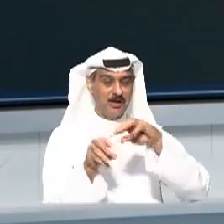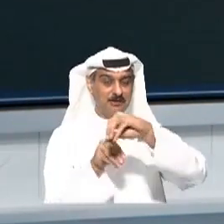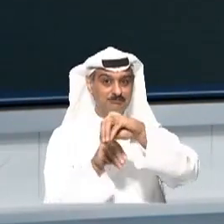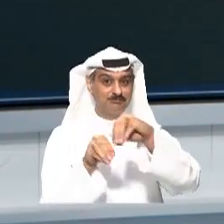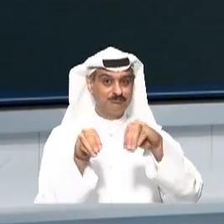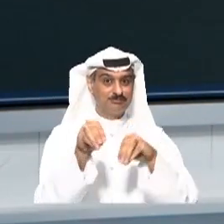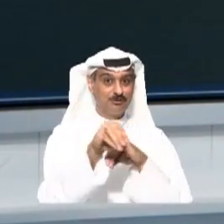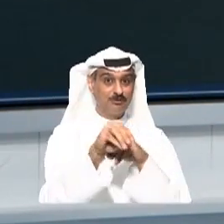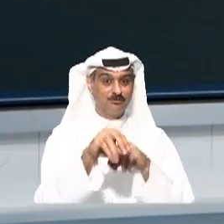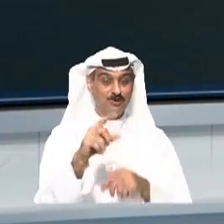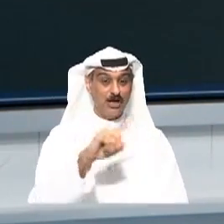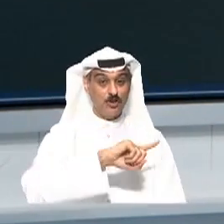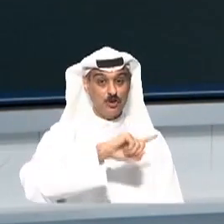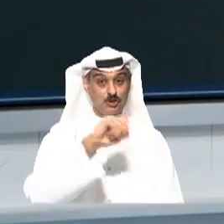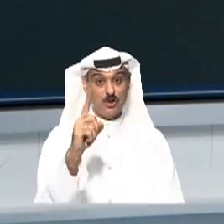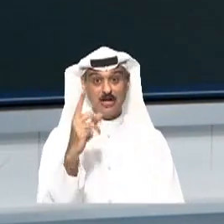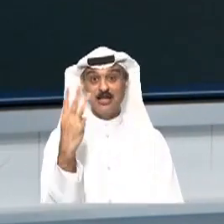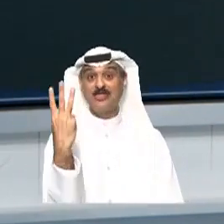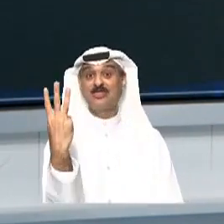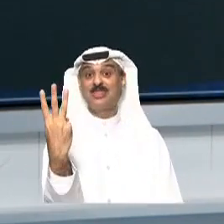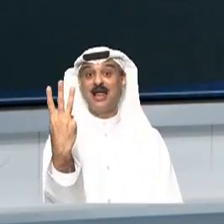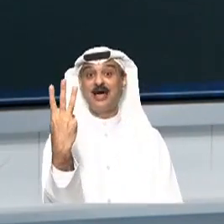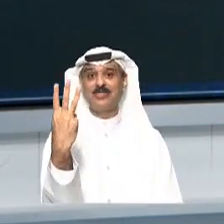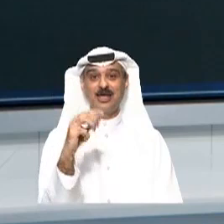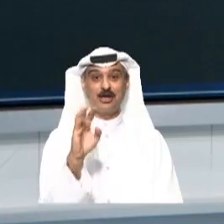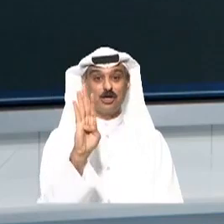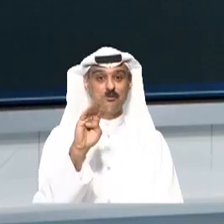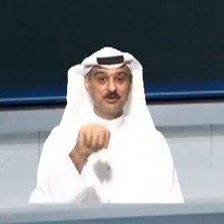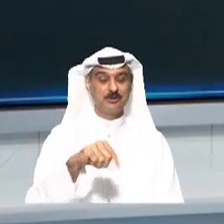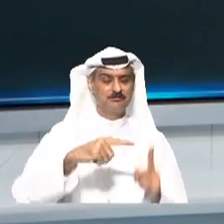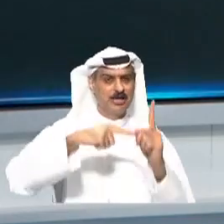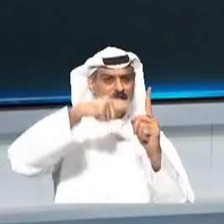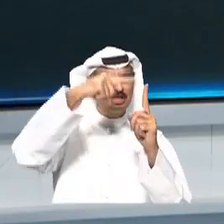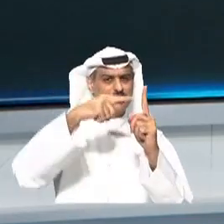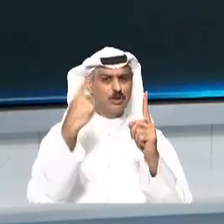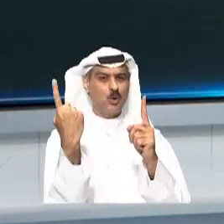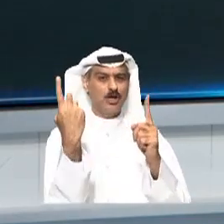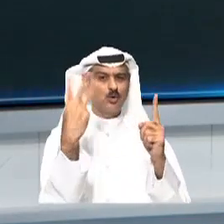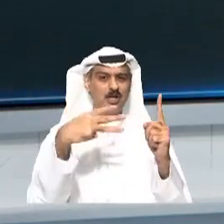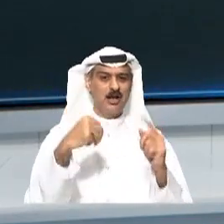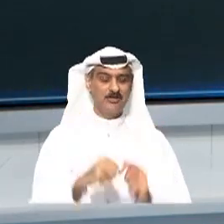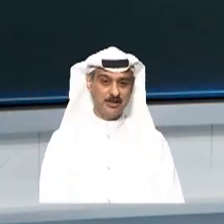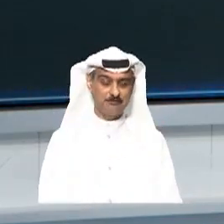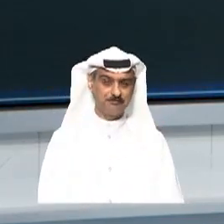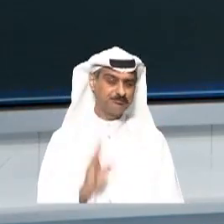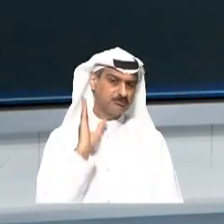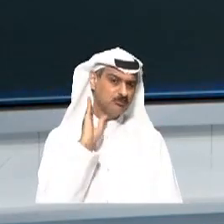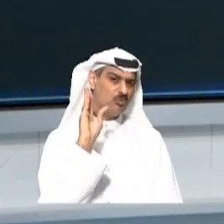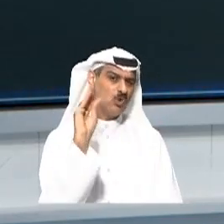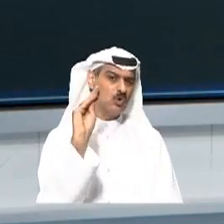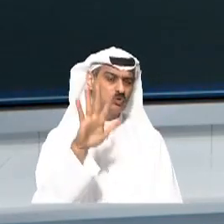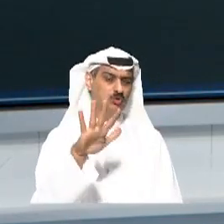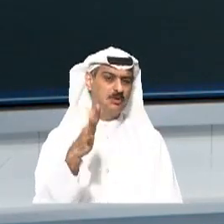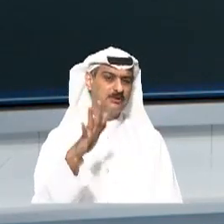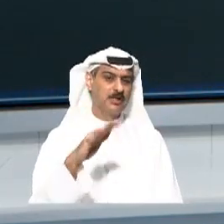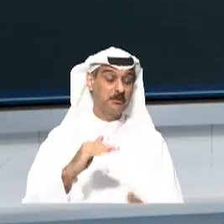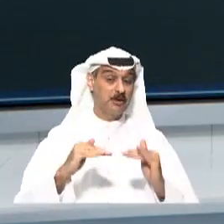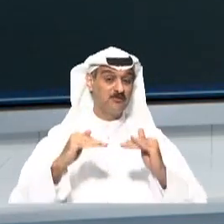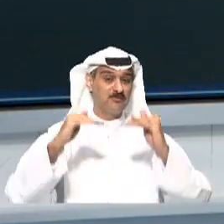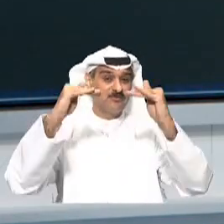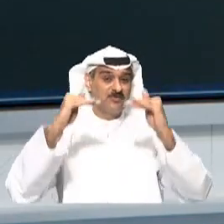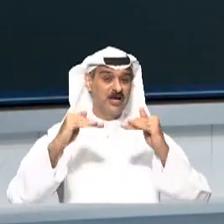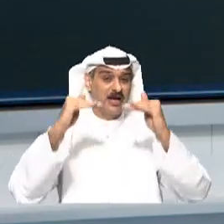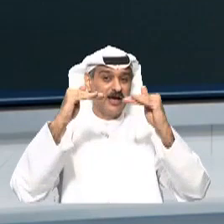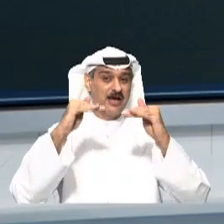السرعة، سرعتها 3 كيلو متر في الساعة، درجة الحرارة الحالية 31 درجة مئوية، الرطوبة النسبية مرتفعة نوعا ما